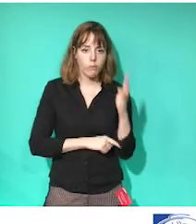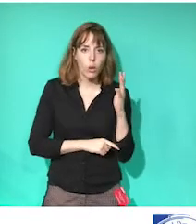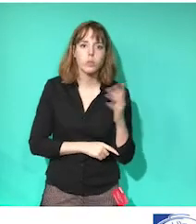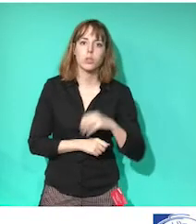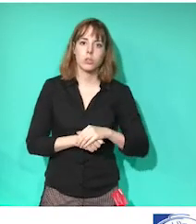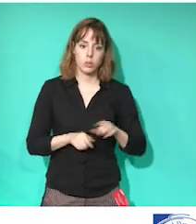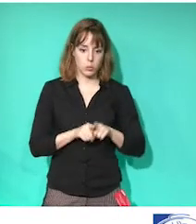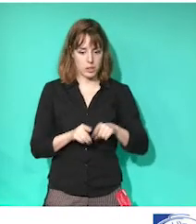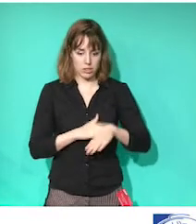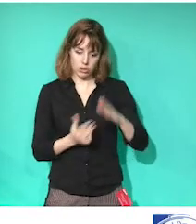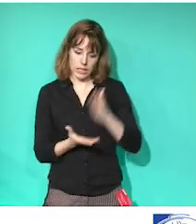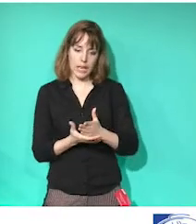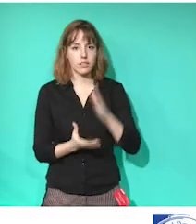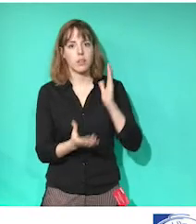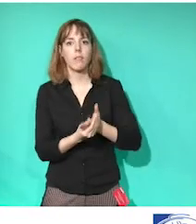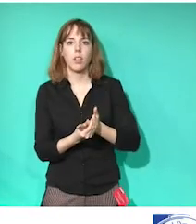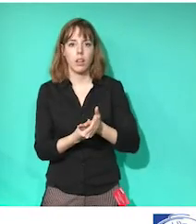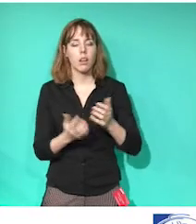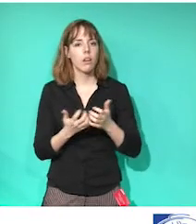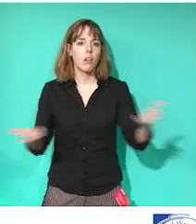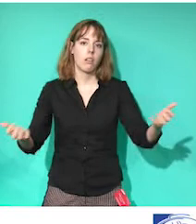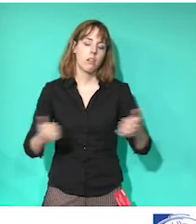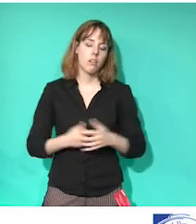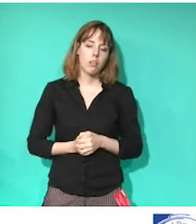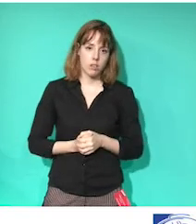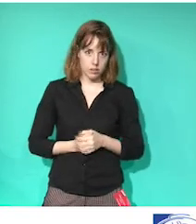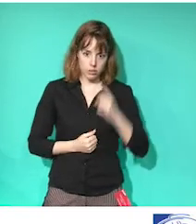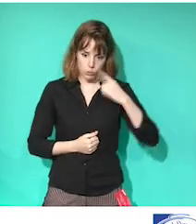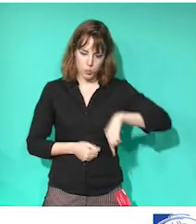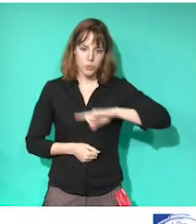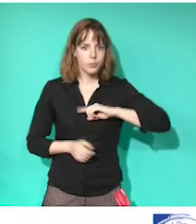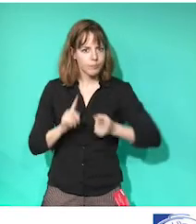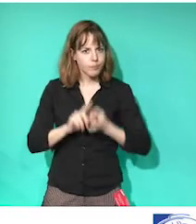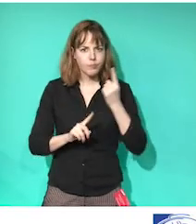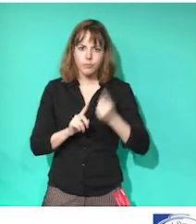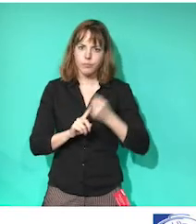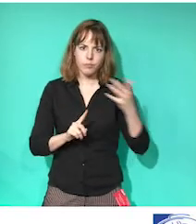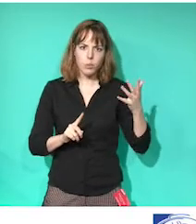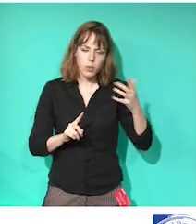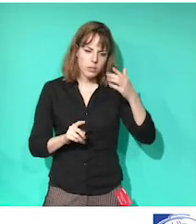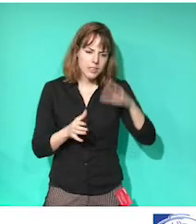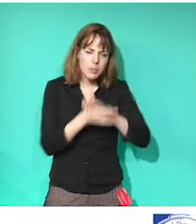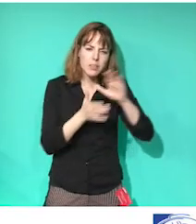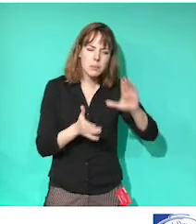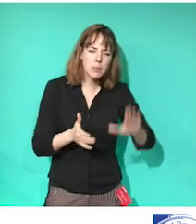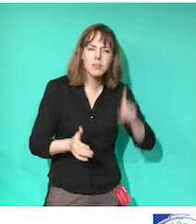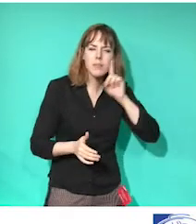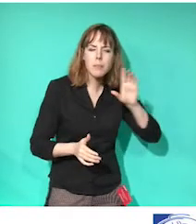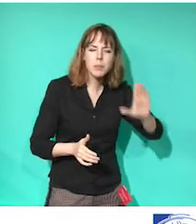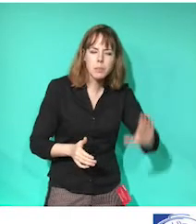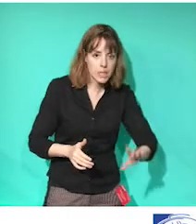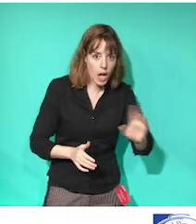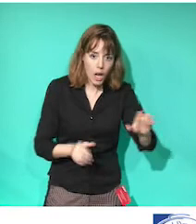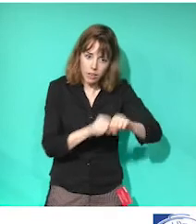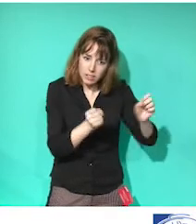interventions au milieu scolaire. Et pour nous, il nous semble important de commencer la déconstruction des stéréotypes, l'éducation au